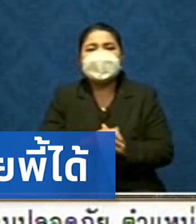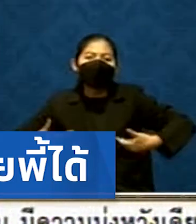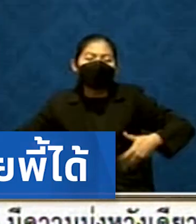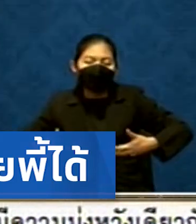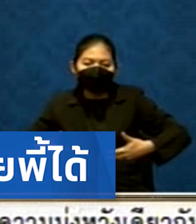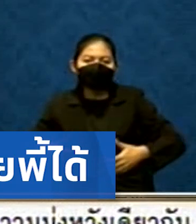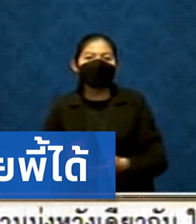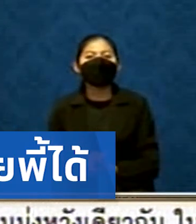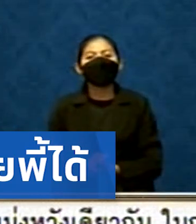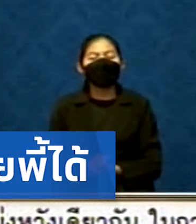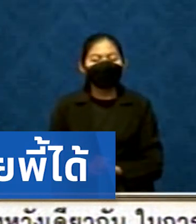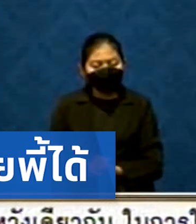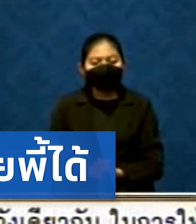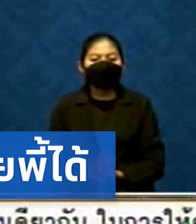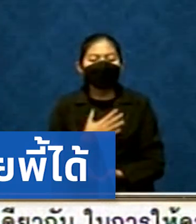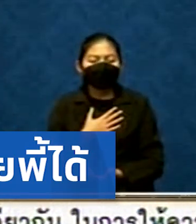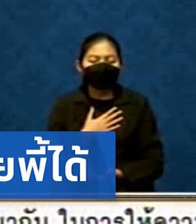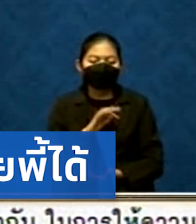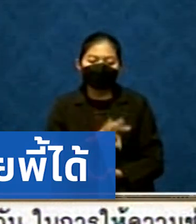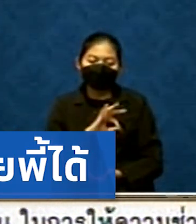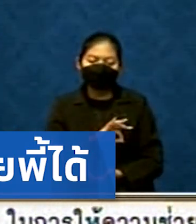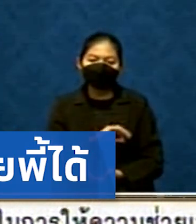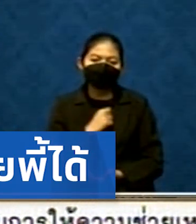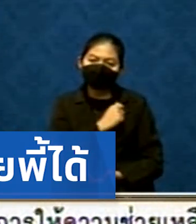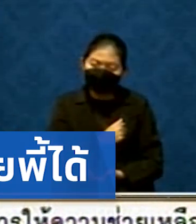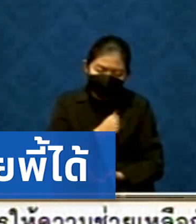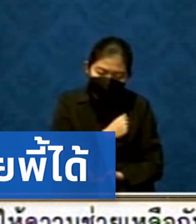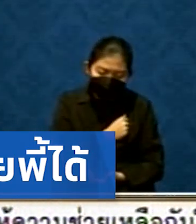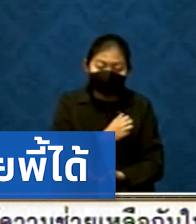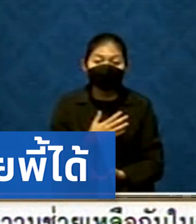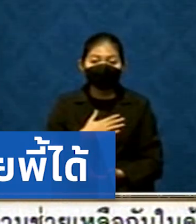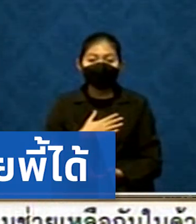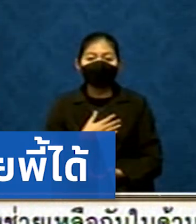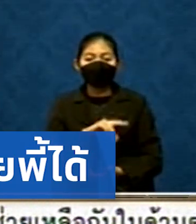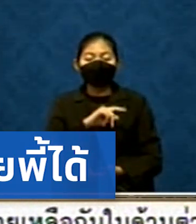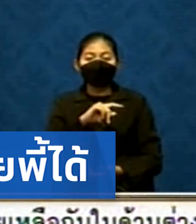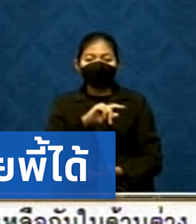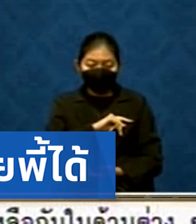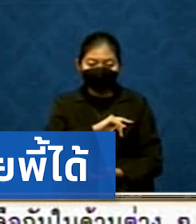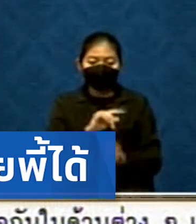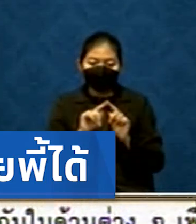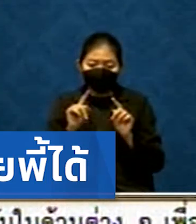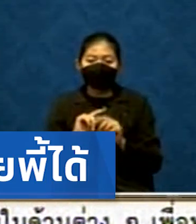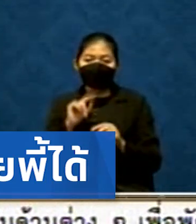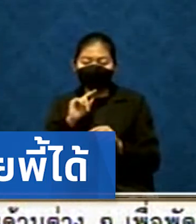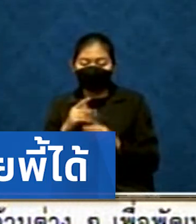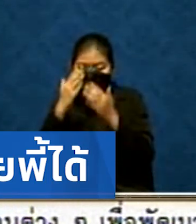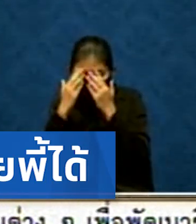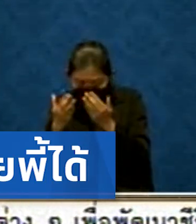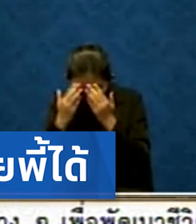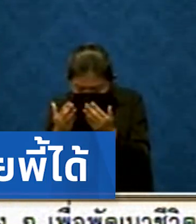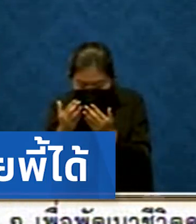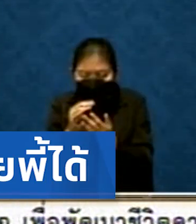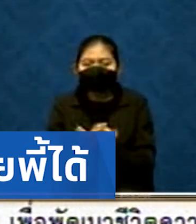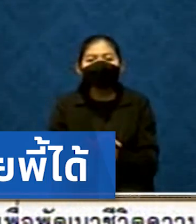าดูสิครับเราเป็นเมืองพุทธแต่ผมนี่เป็นคนศาสนาอิสลามก็ถูกเสี่ยมสอนแม้แต่พระแม้